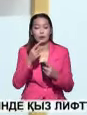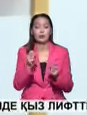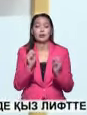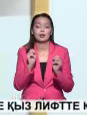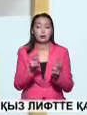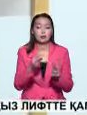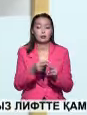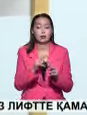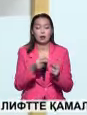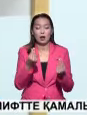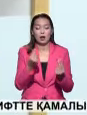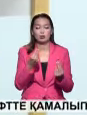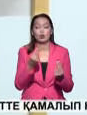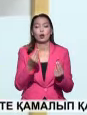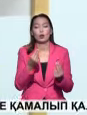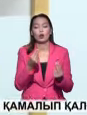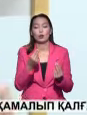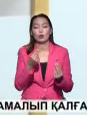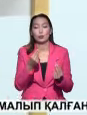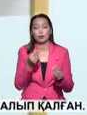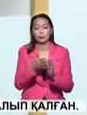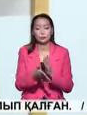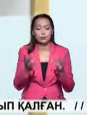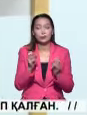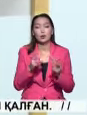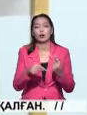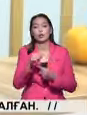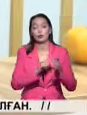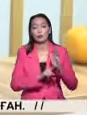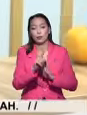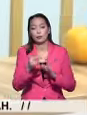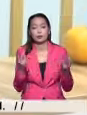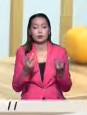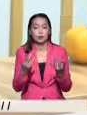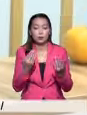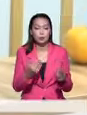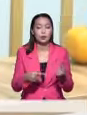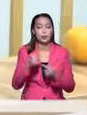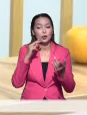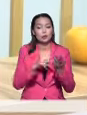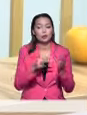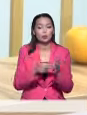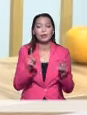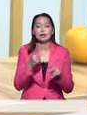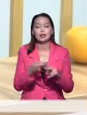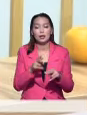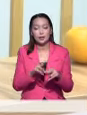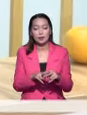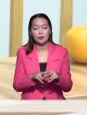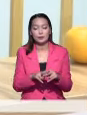ақшаны жұмсау керек, қалай кәсіпті бастау керек, кәсіпті бизнес жоспар деген не, ол